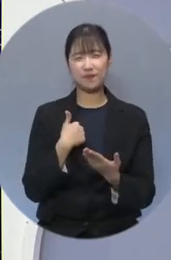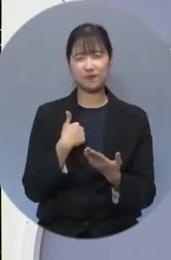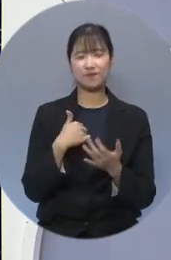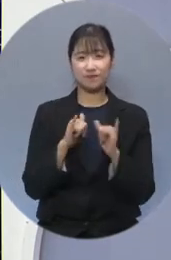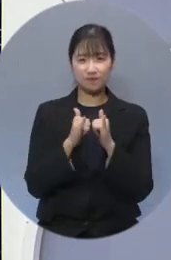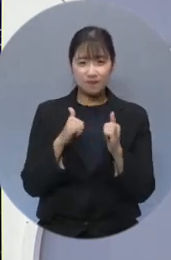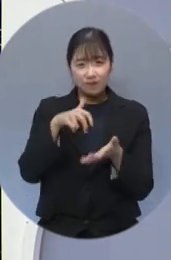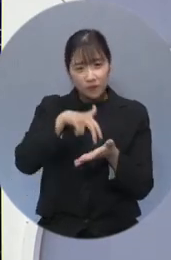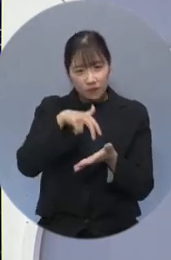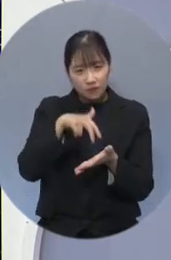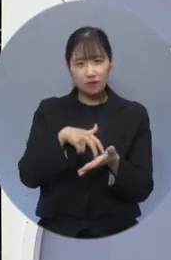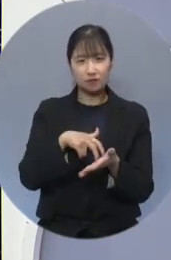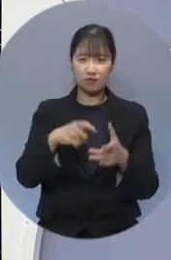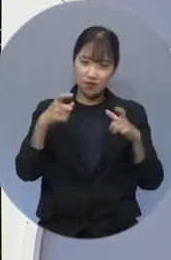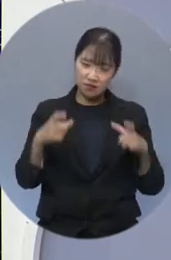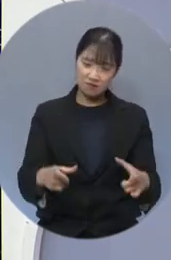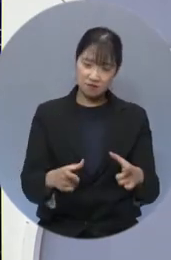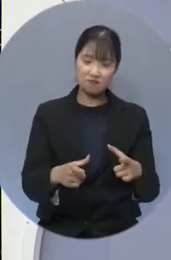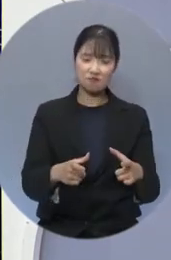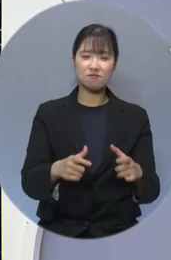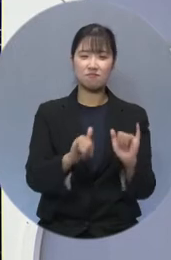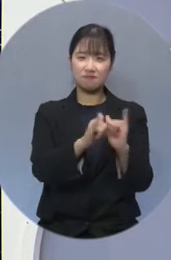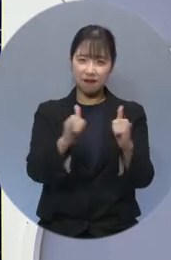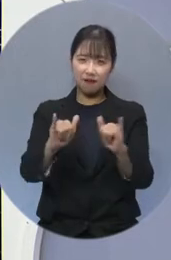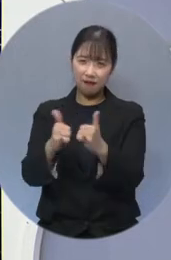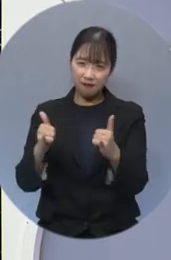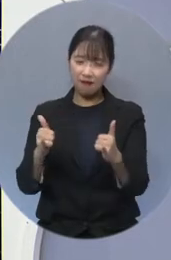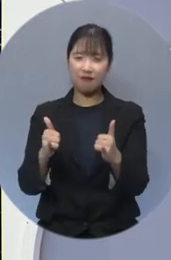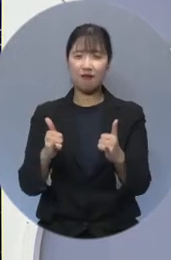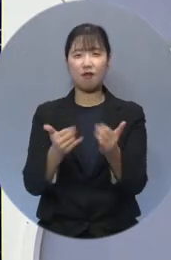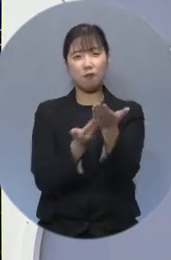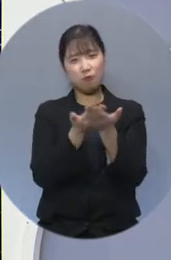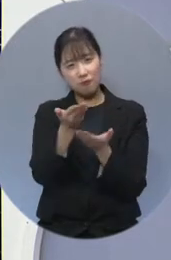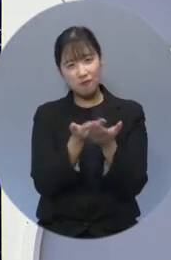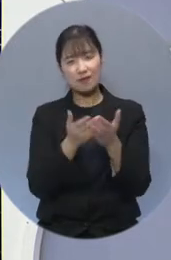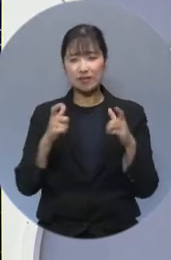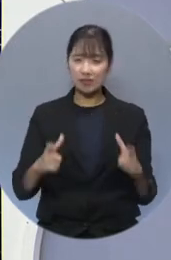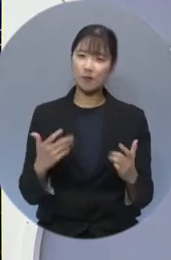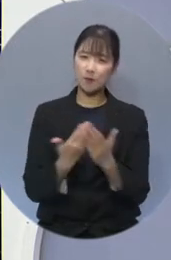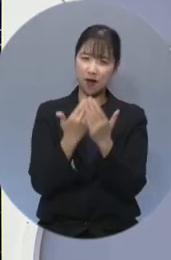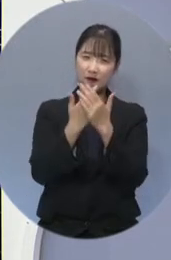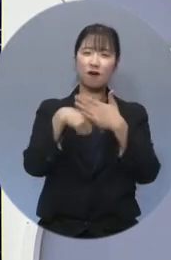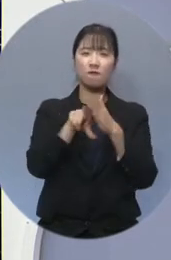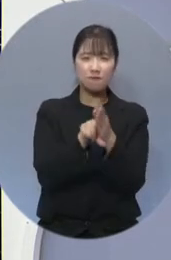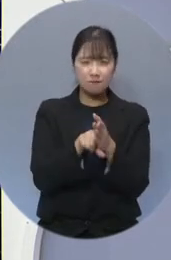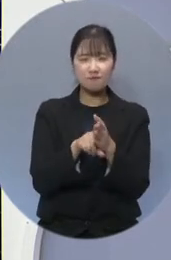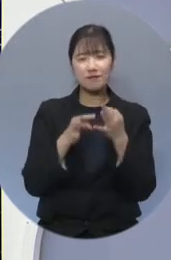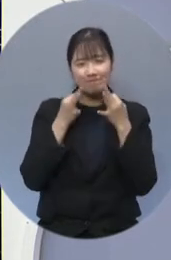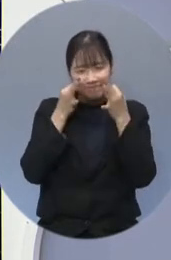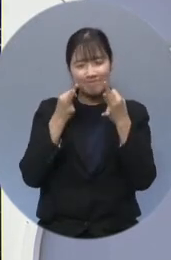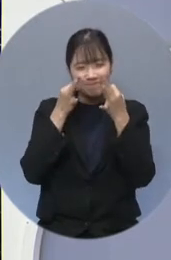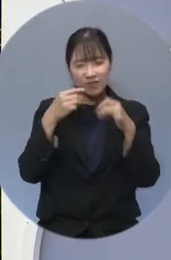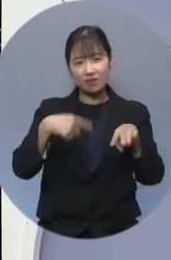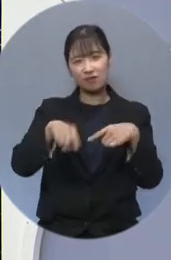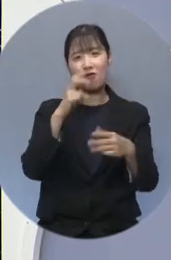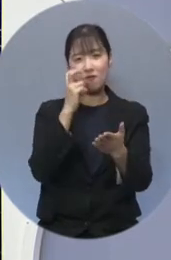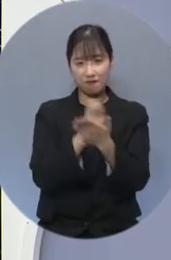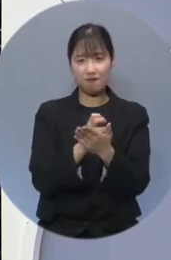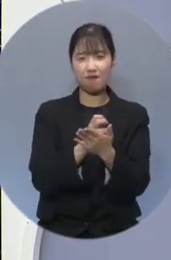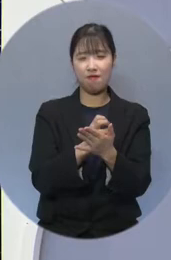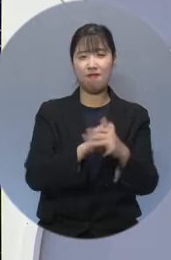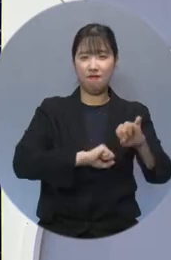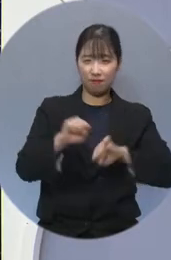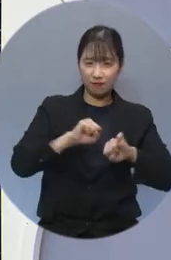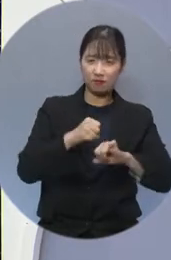해서 지역 주민들과 호흡을 하고 지역의 발전들을 위한 끊임없는 정책 집행 또는